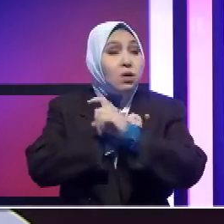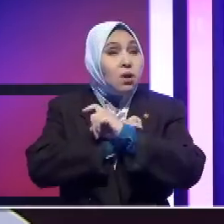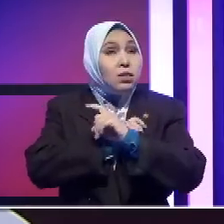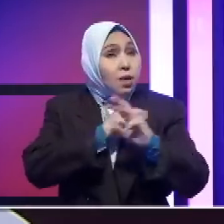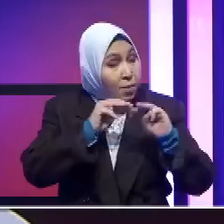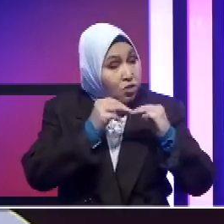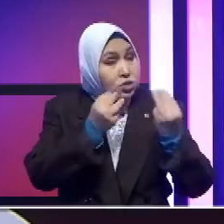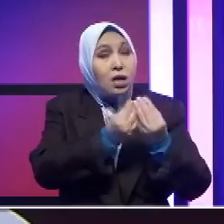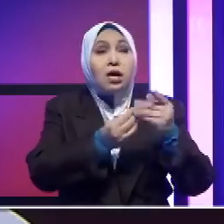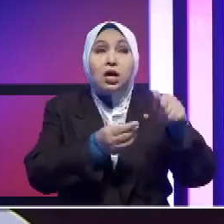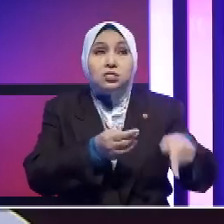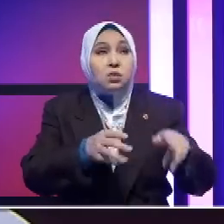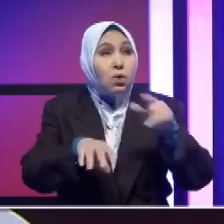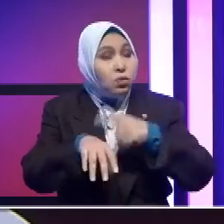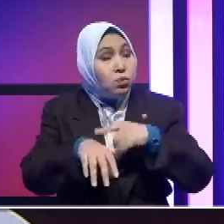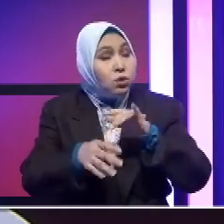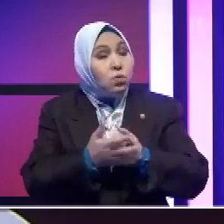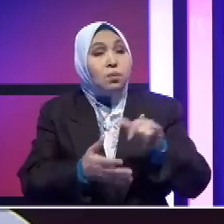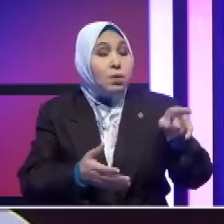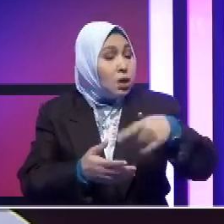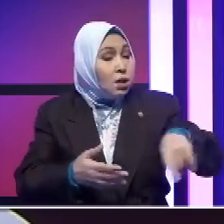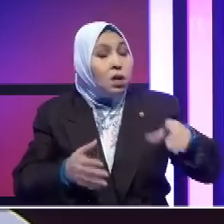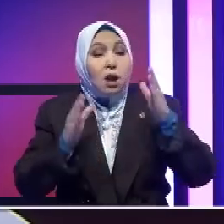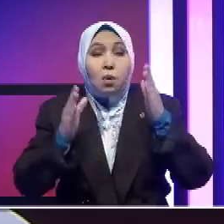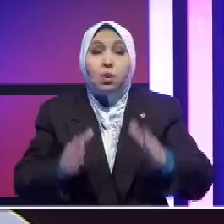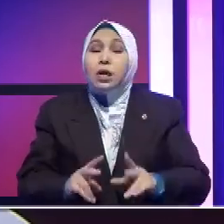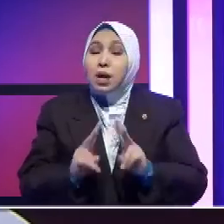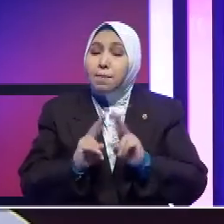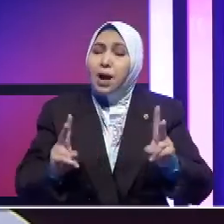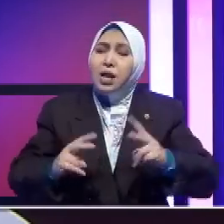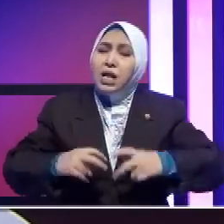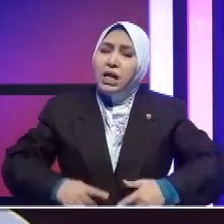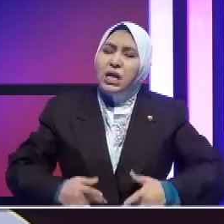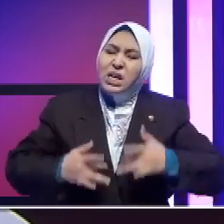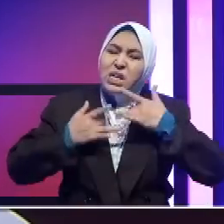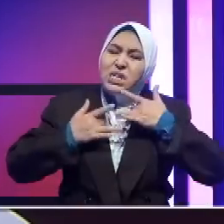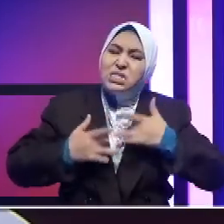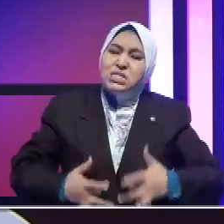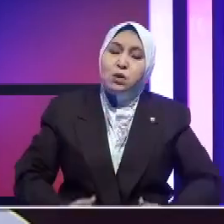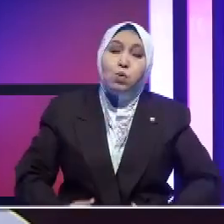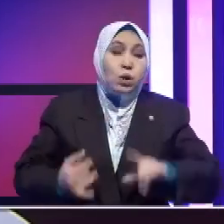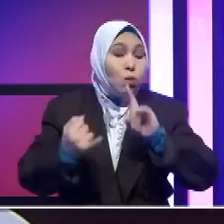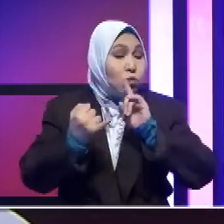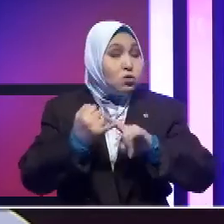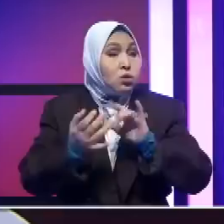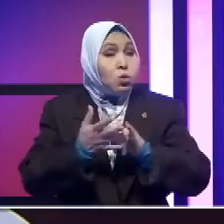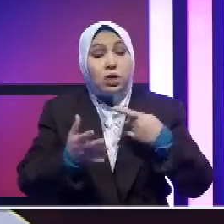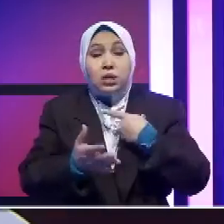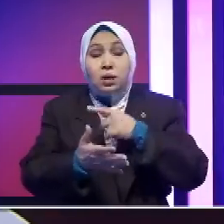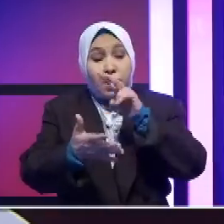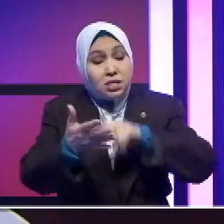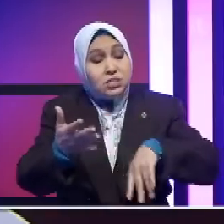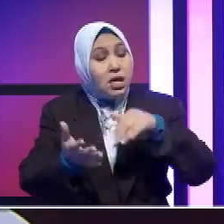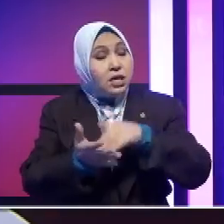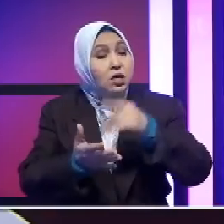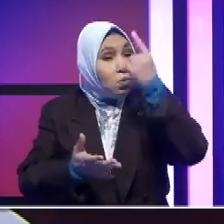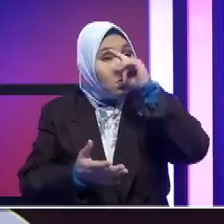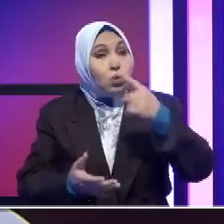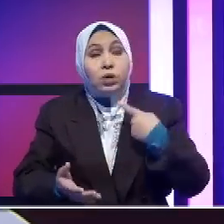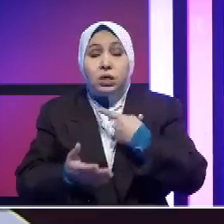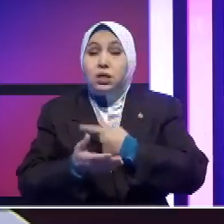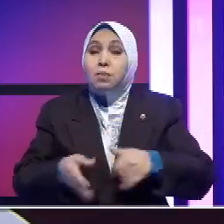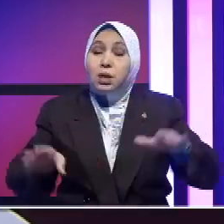waktu itu, maka mereka adalah orang yang paling kecewa. Ayat 33 di hujung itu kita baca sekali lagi untuk kita